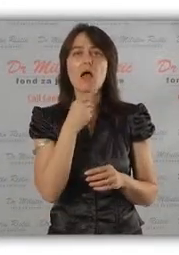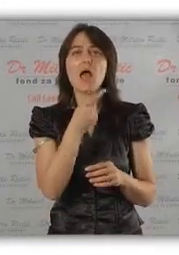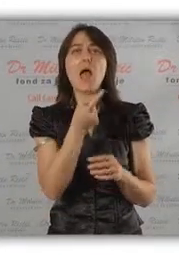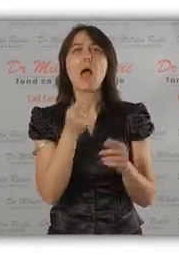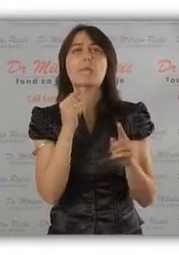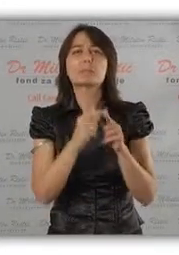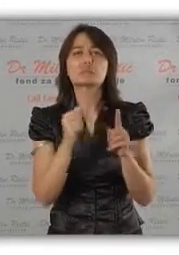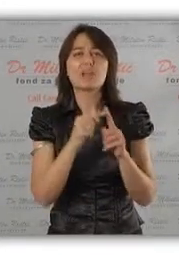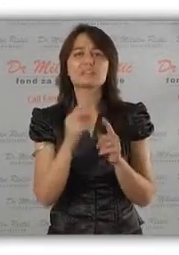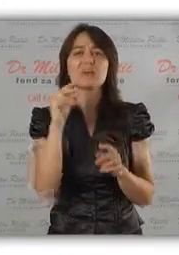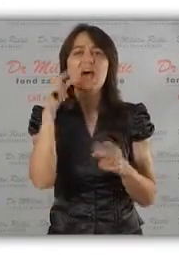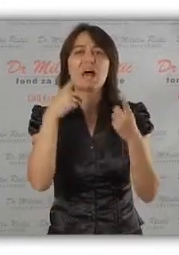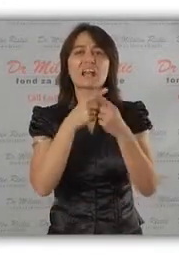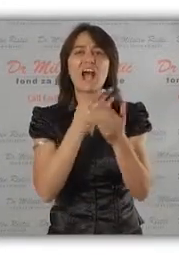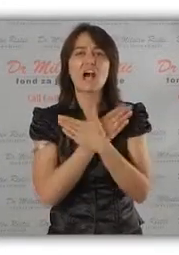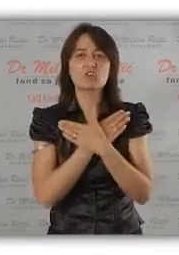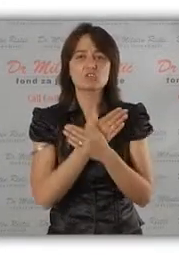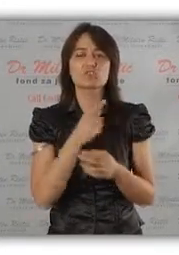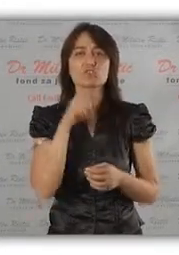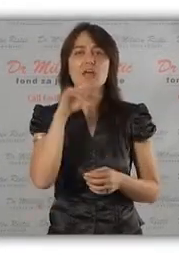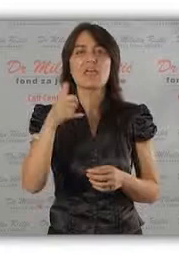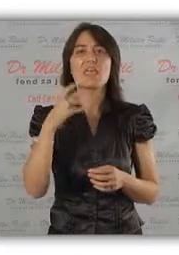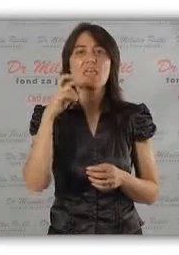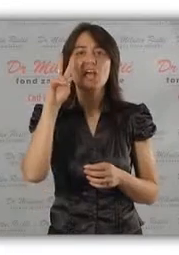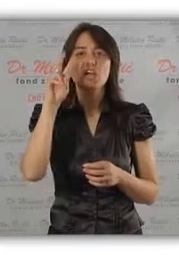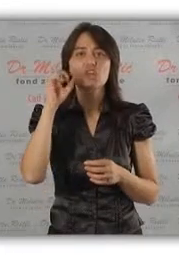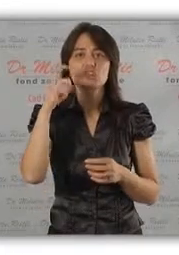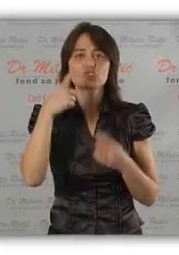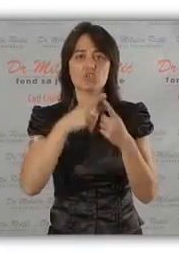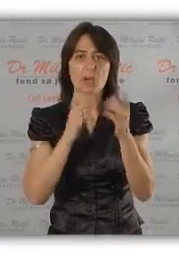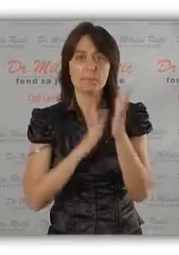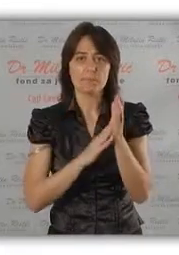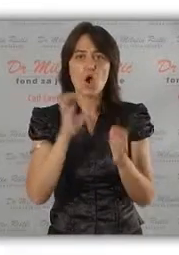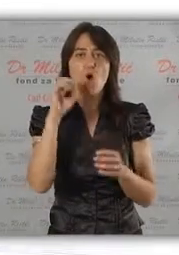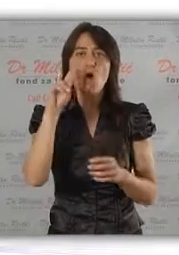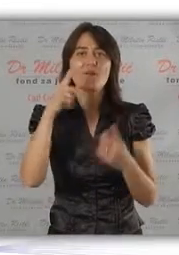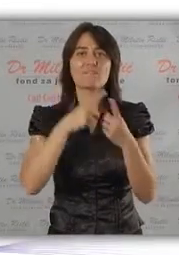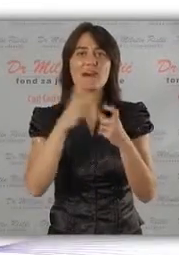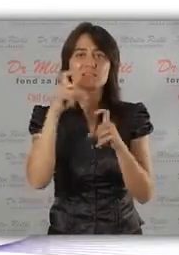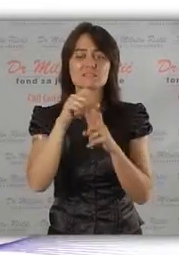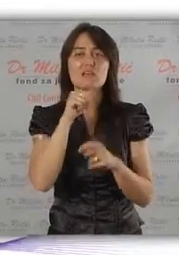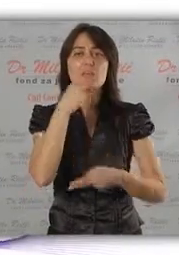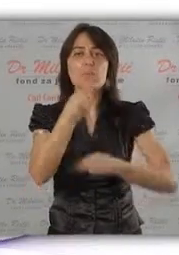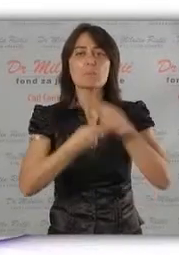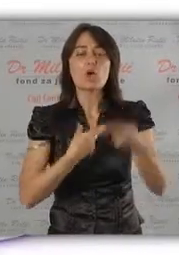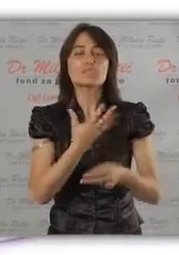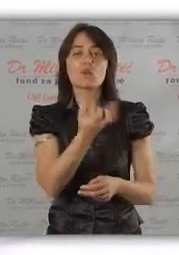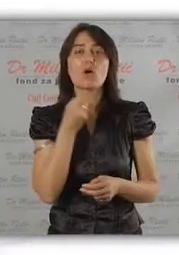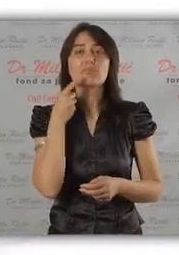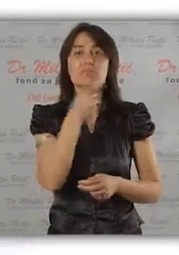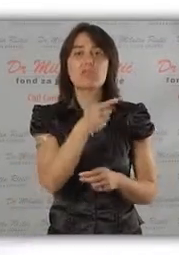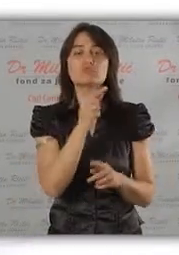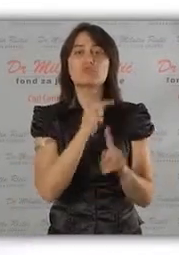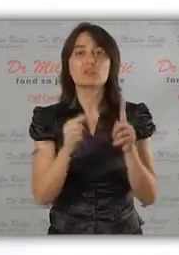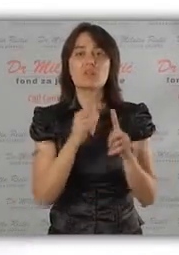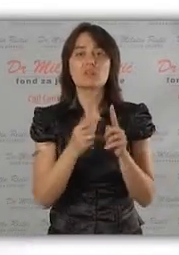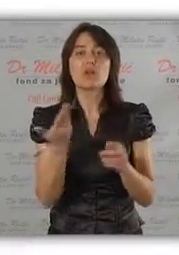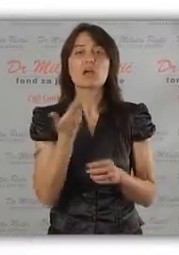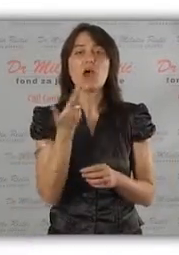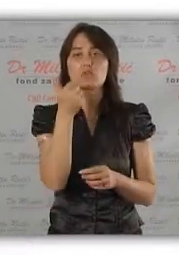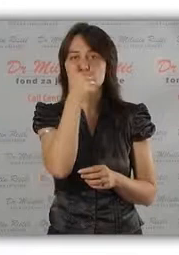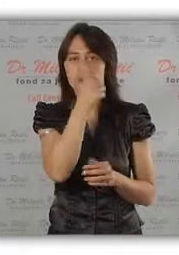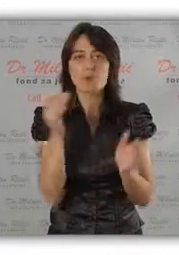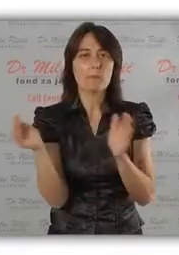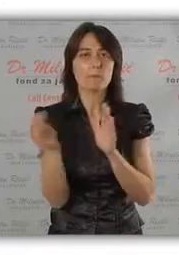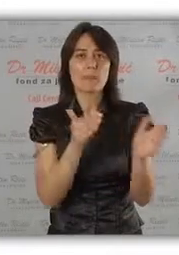koje su bogate glutenom, su pšenica, raž, ječam, ovas i proizvodi od